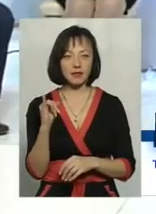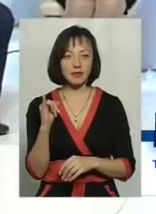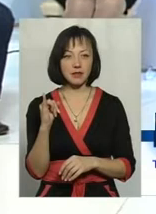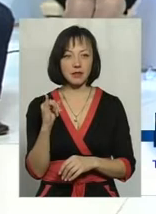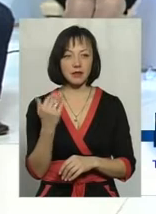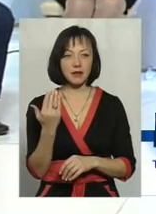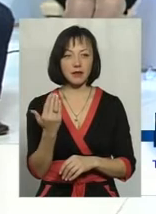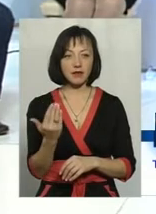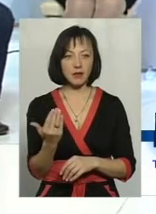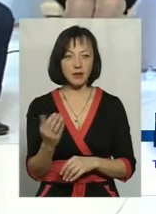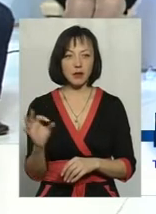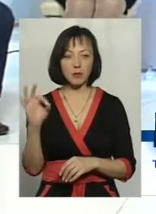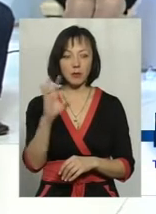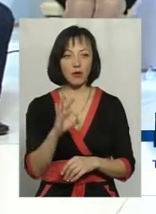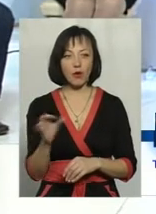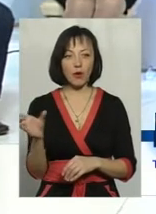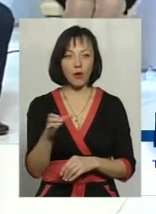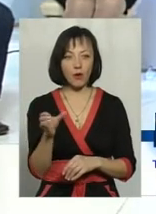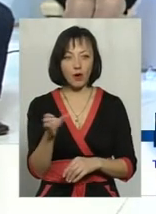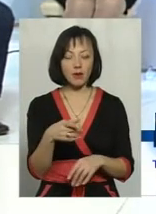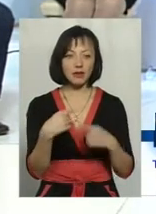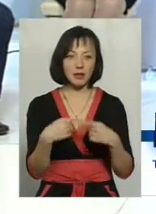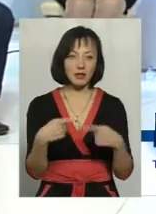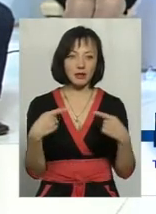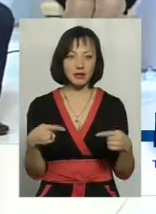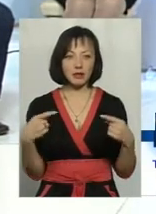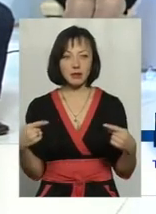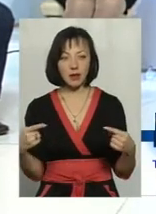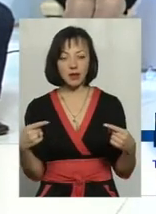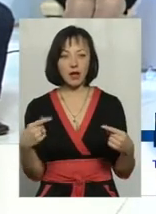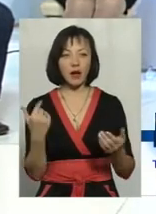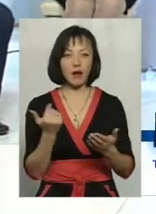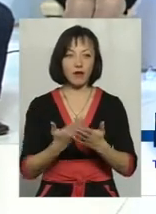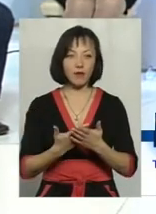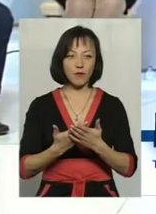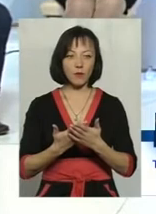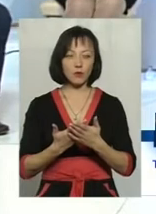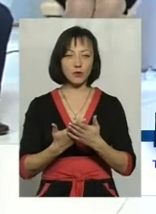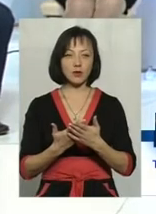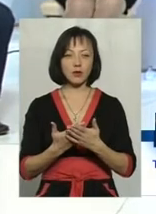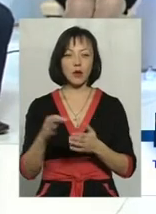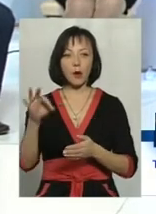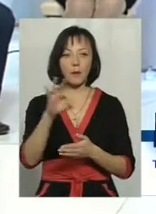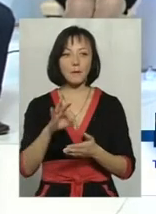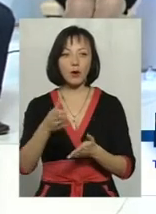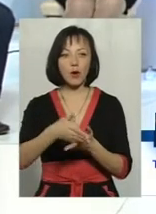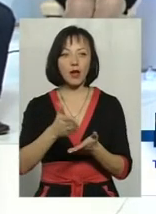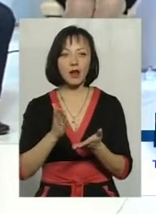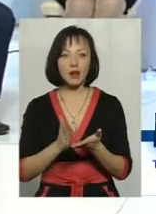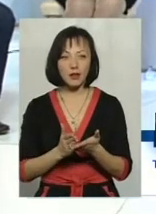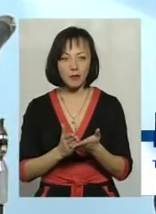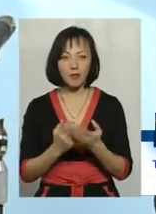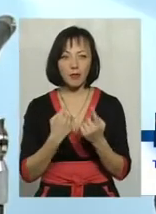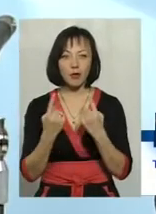Ви про горілку говорите, про це. А ось про хліб поговорить. В